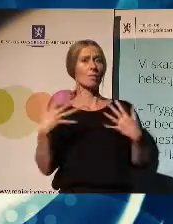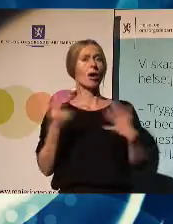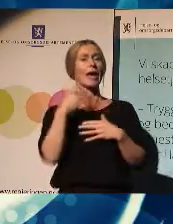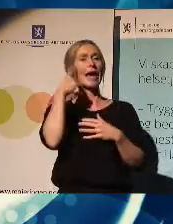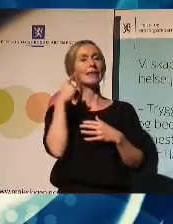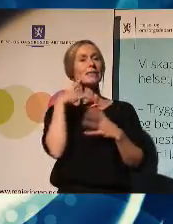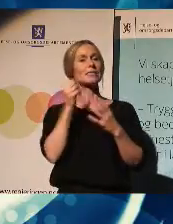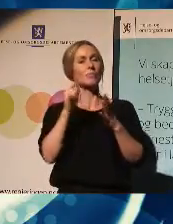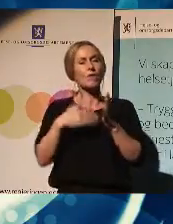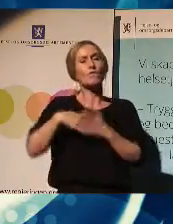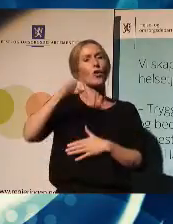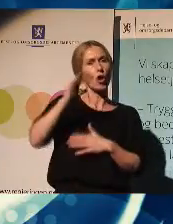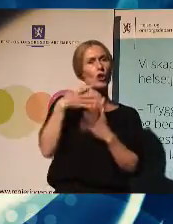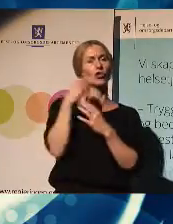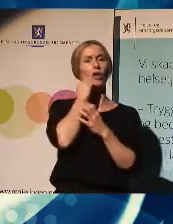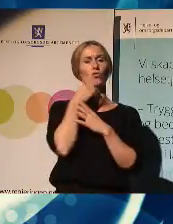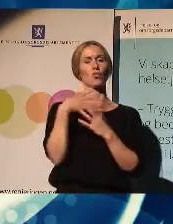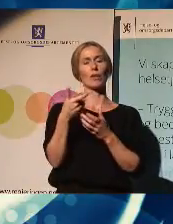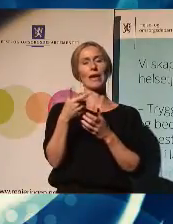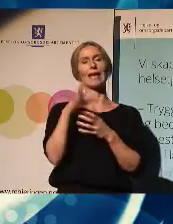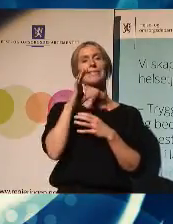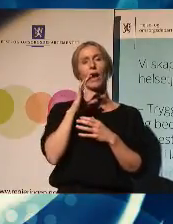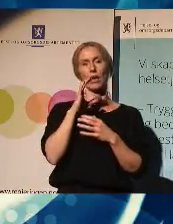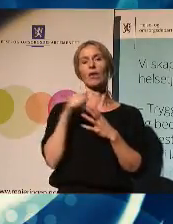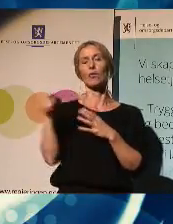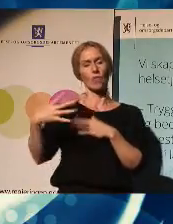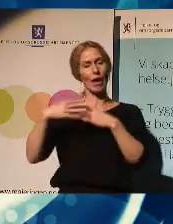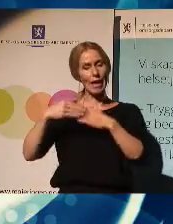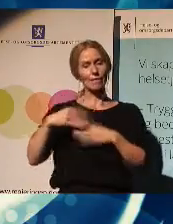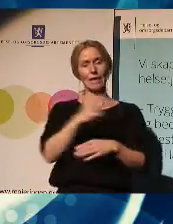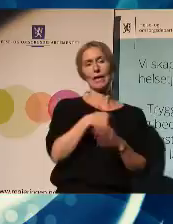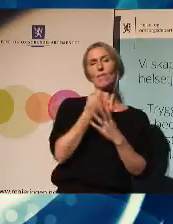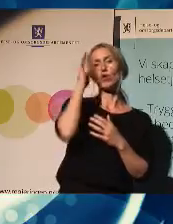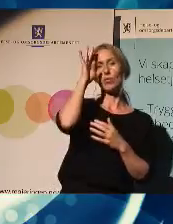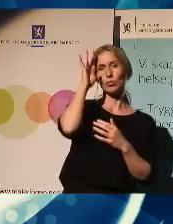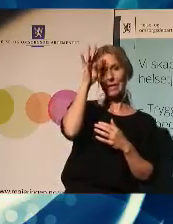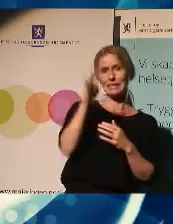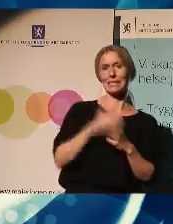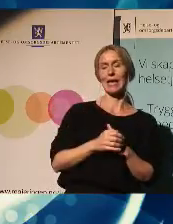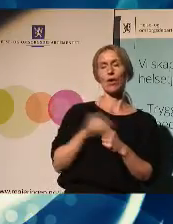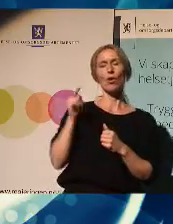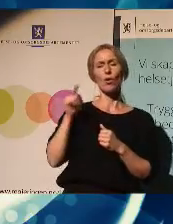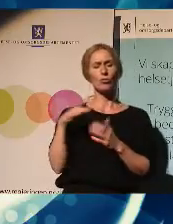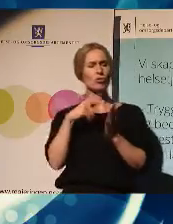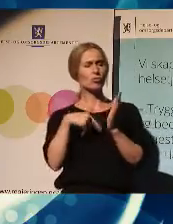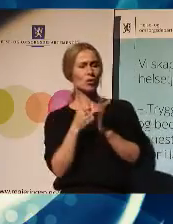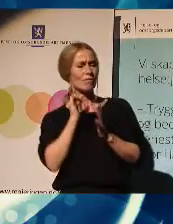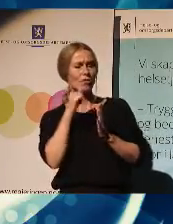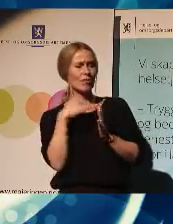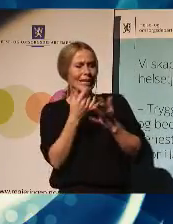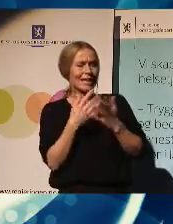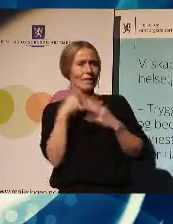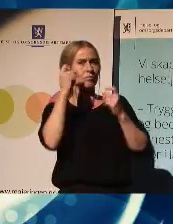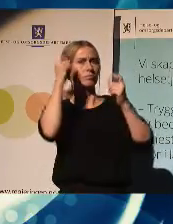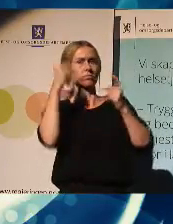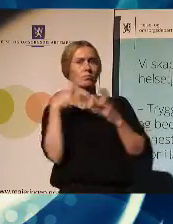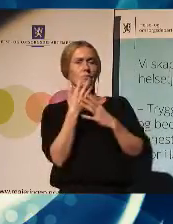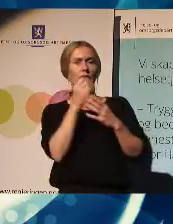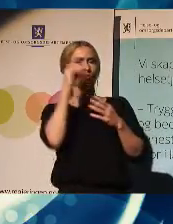høyt alkoholinntak. Så hun var enig i vår hypotese om dette, og hun lurte på hvorfor ingen hadde kommet på dette